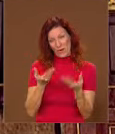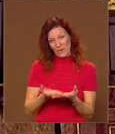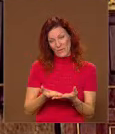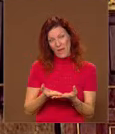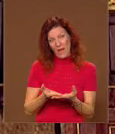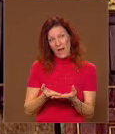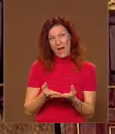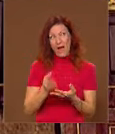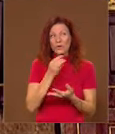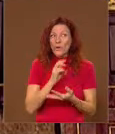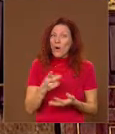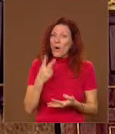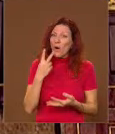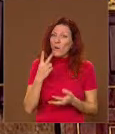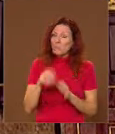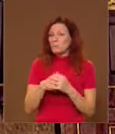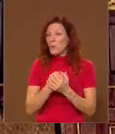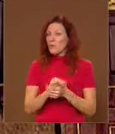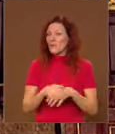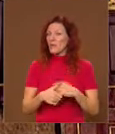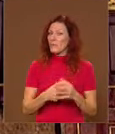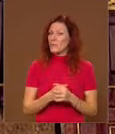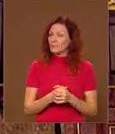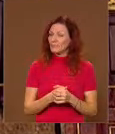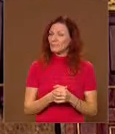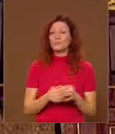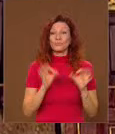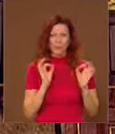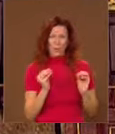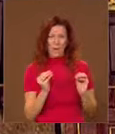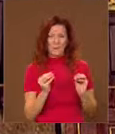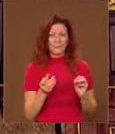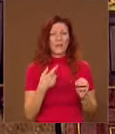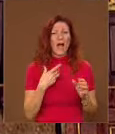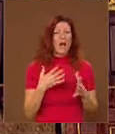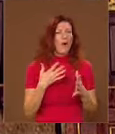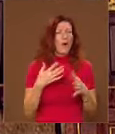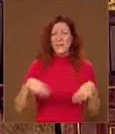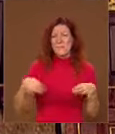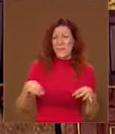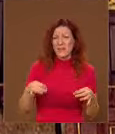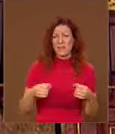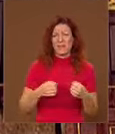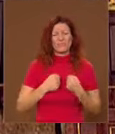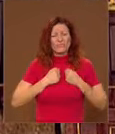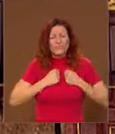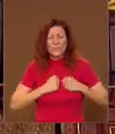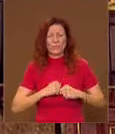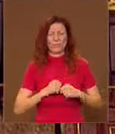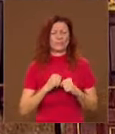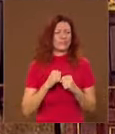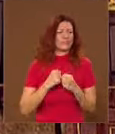не отиваме. И пак казвам, да речем, че сме от най-бедните, най-нещастните, най-отрудените, имаме най-големите